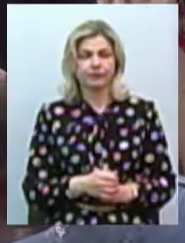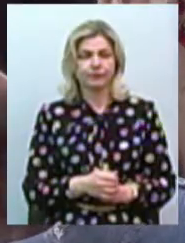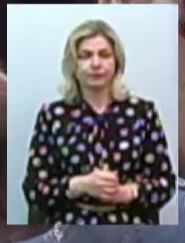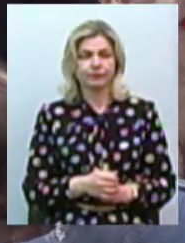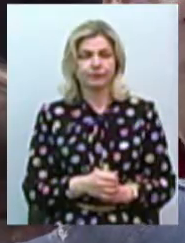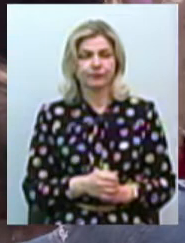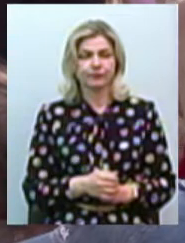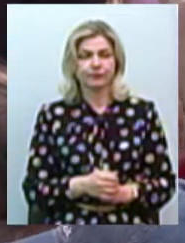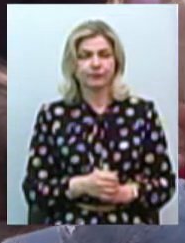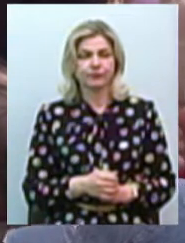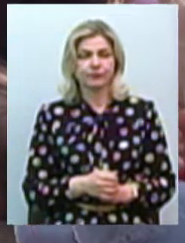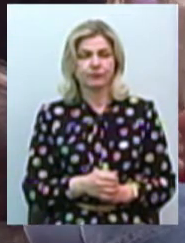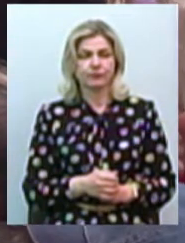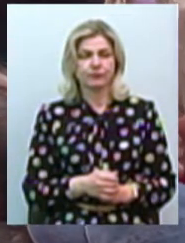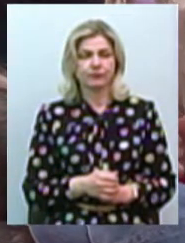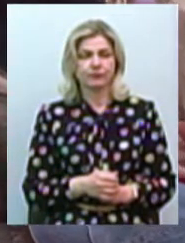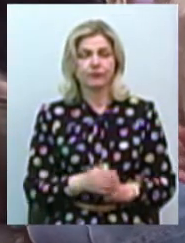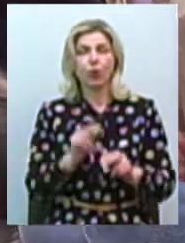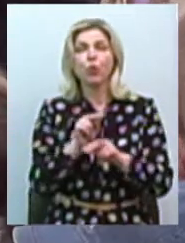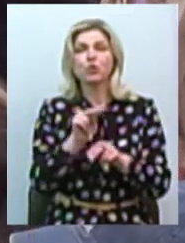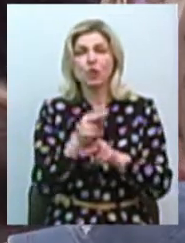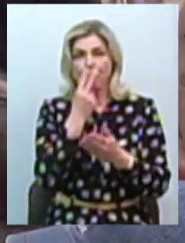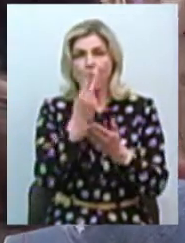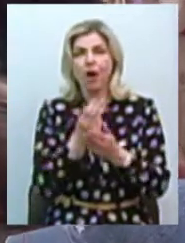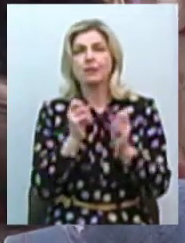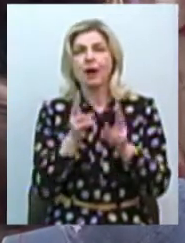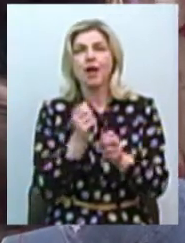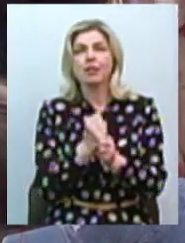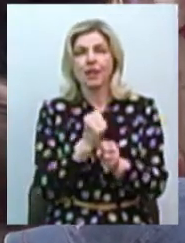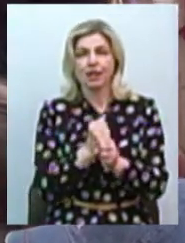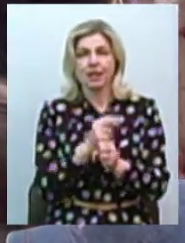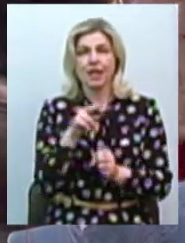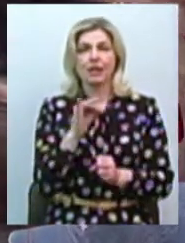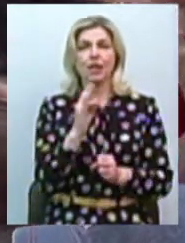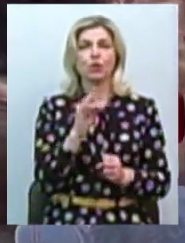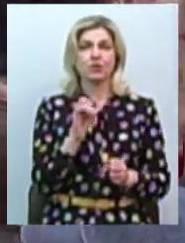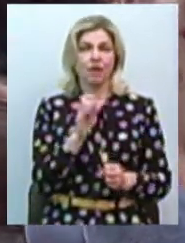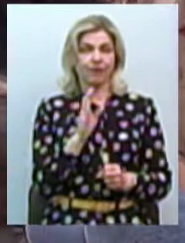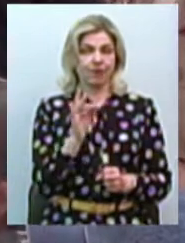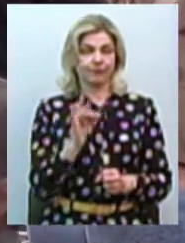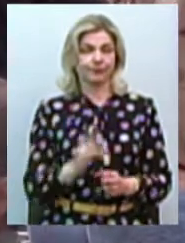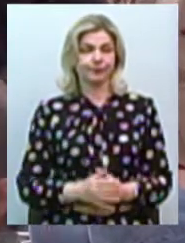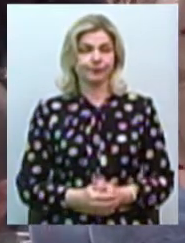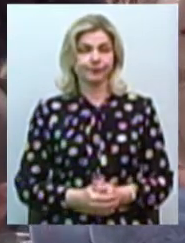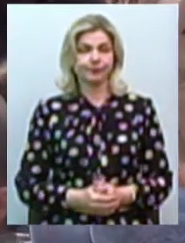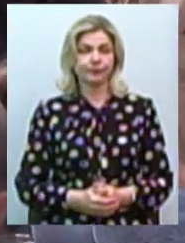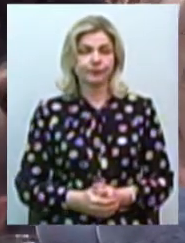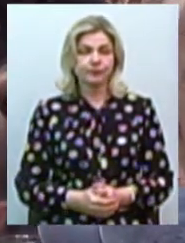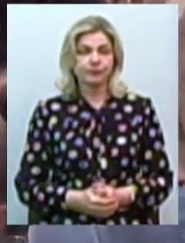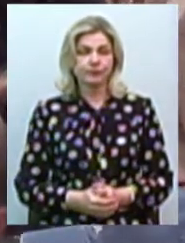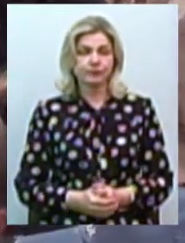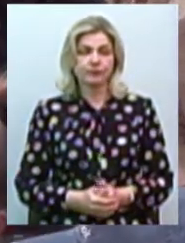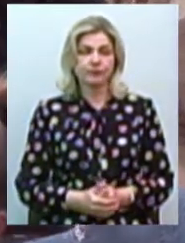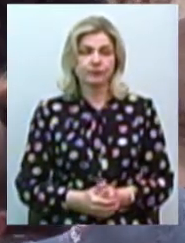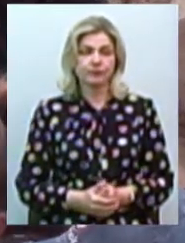На головки динозаврів у нас є хрестик, в який ми вставляємо нашу скрепочку двома ножками. Оказується, у